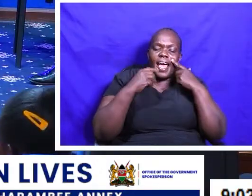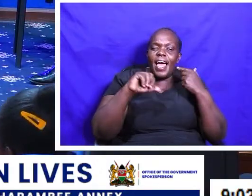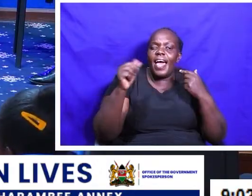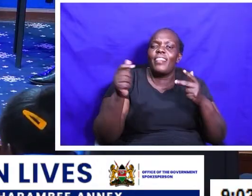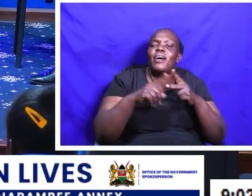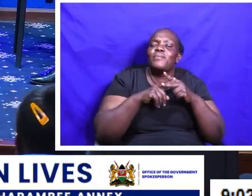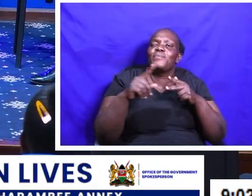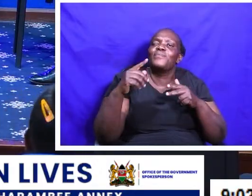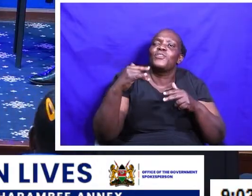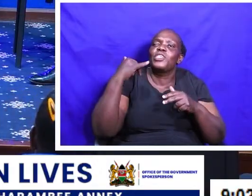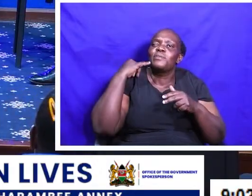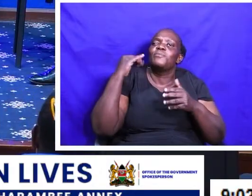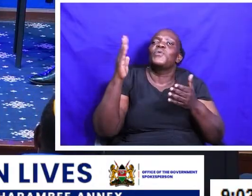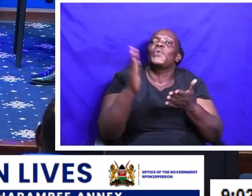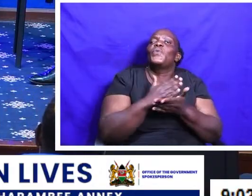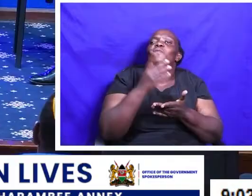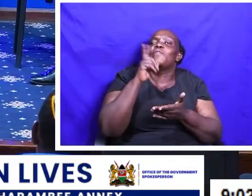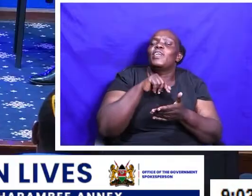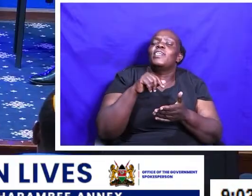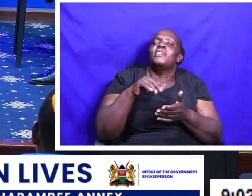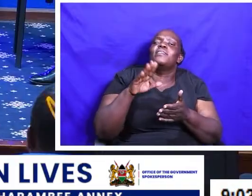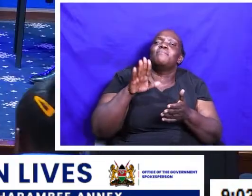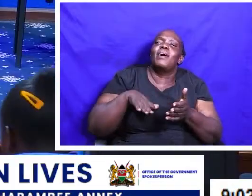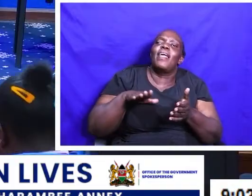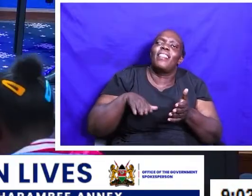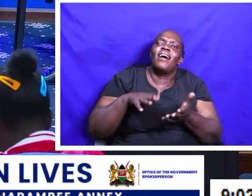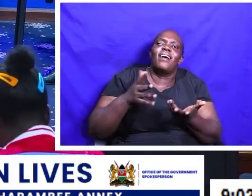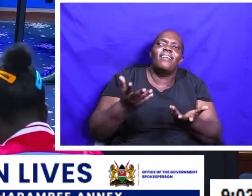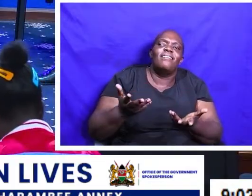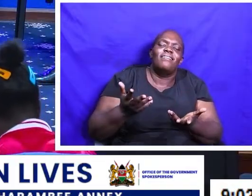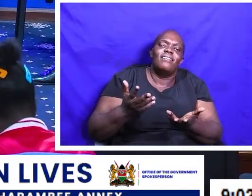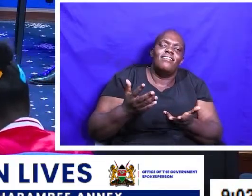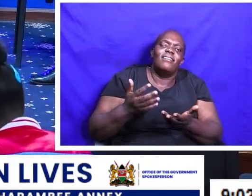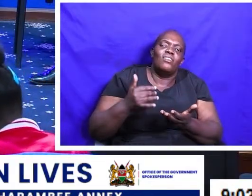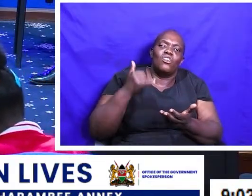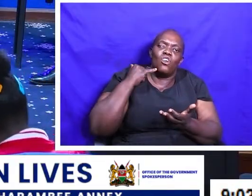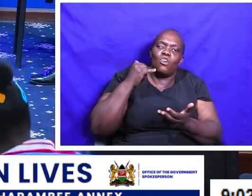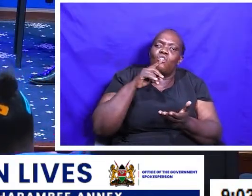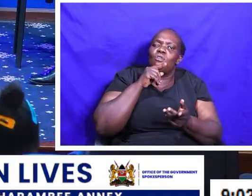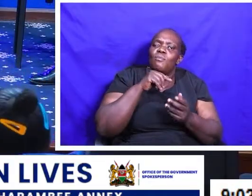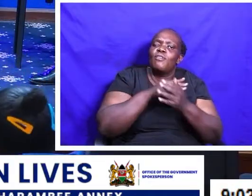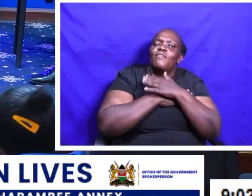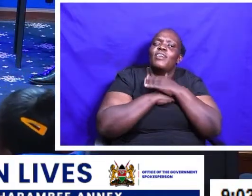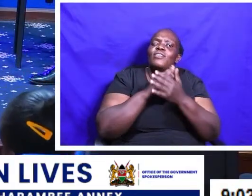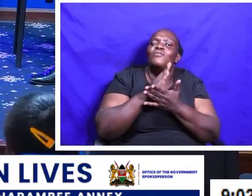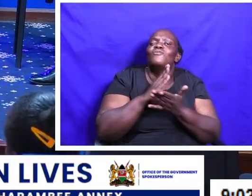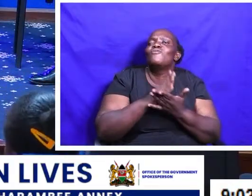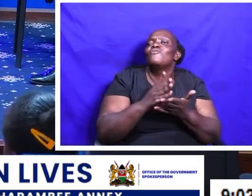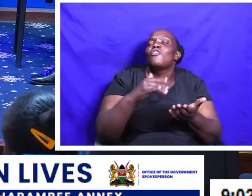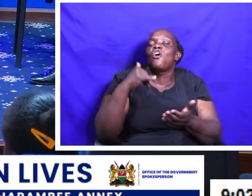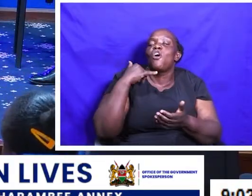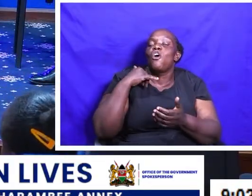ama wengine wanatoroka na simu ya mtu? Ni mama alikuwa tu anapigia bwanake ama boyfriend hiyo.